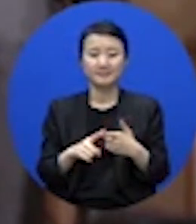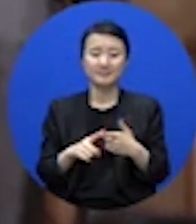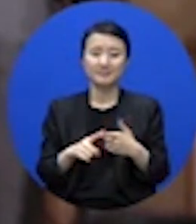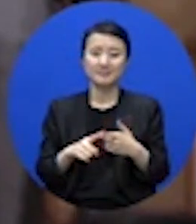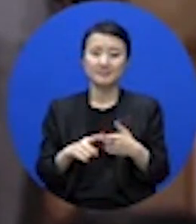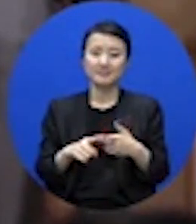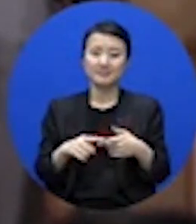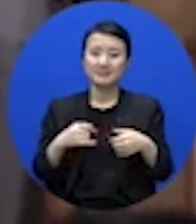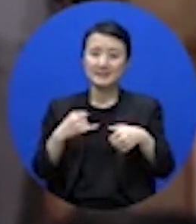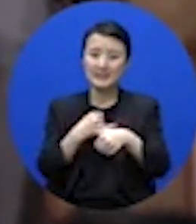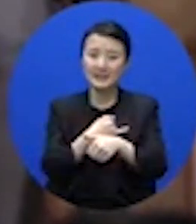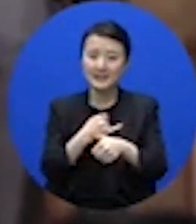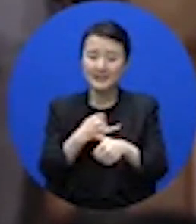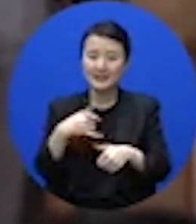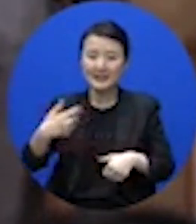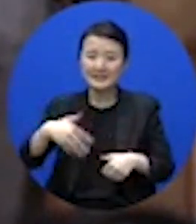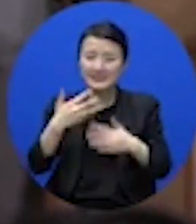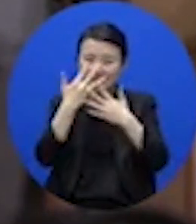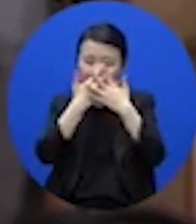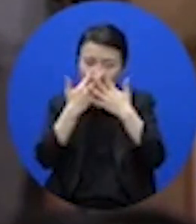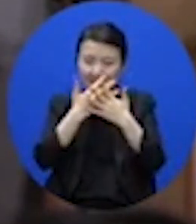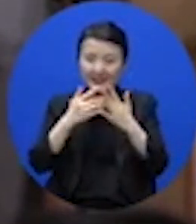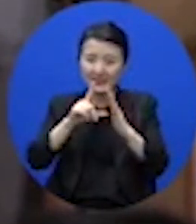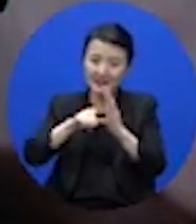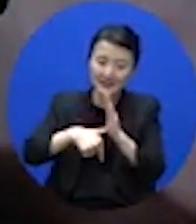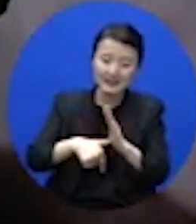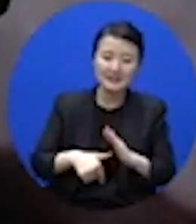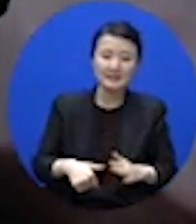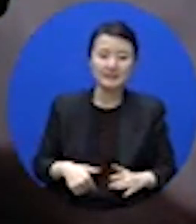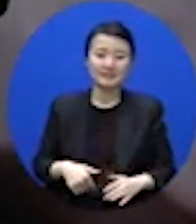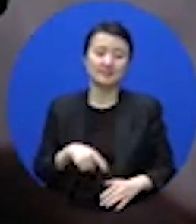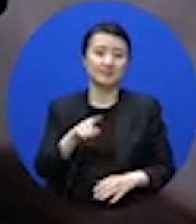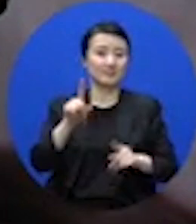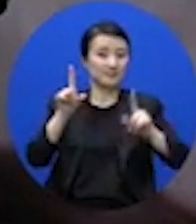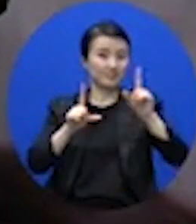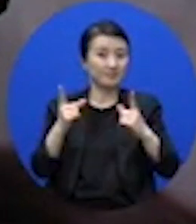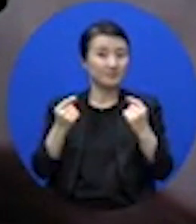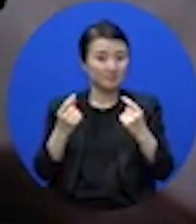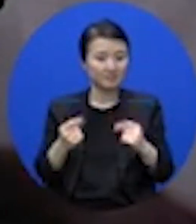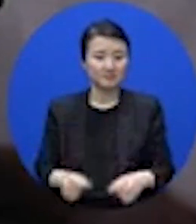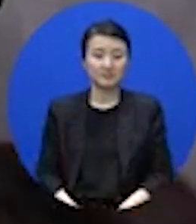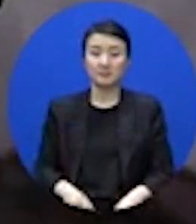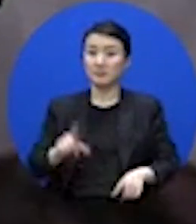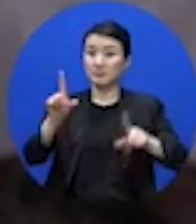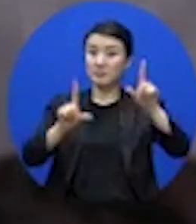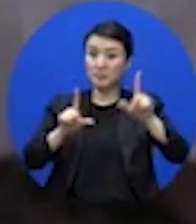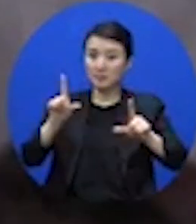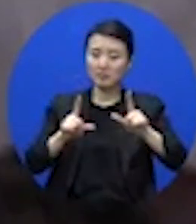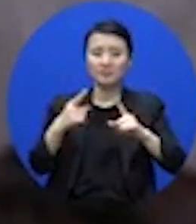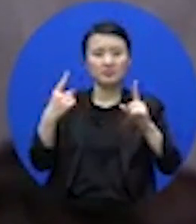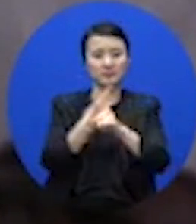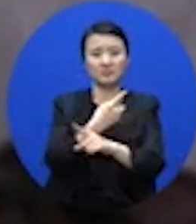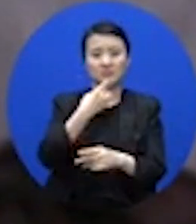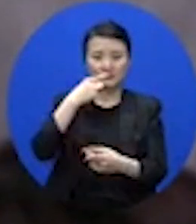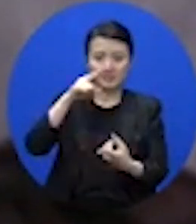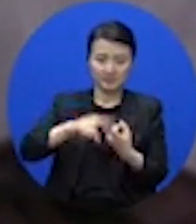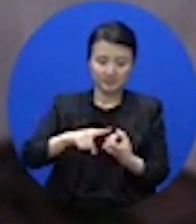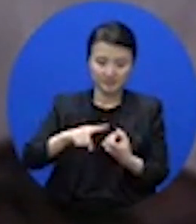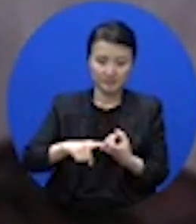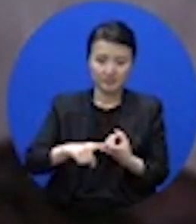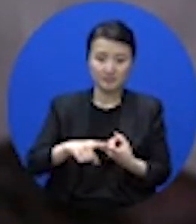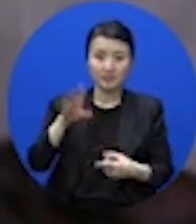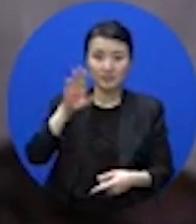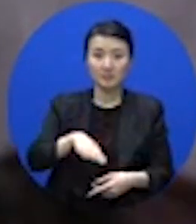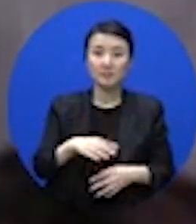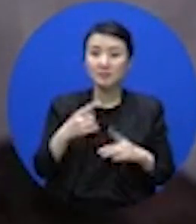대학생들이, 연애하네? 이런 마음. 여러분, 보세요. 형태가 바뀌었습니까? 안 바뀌었습니까? 안 바뀌었어요. 근데